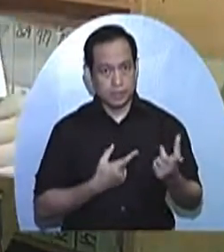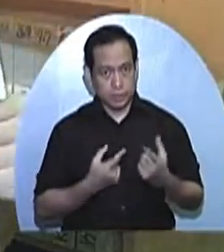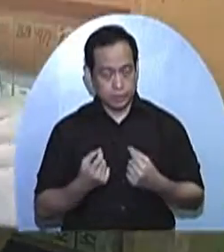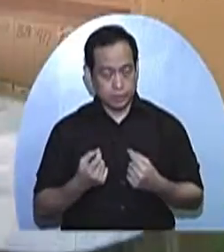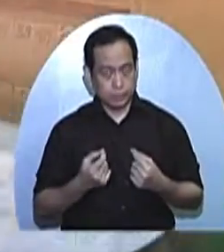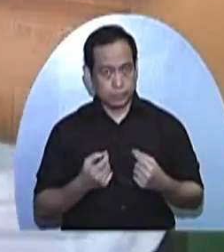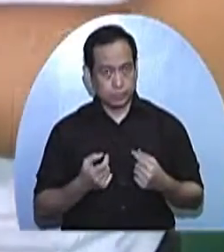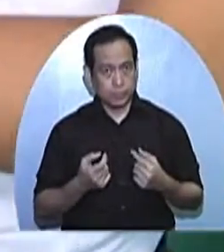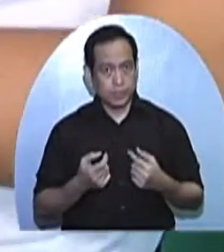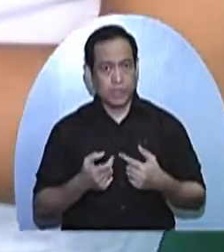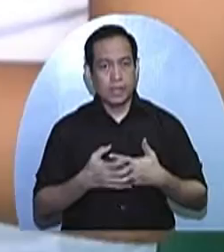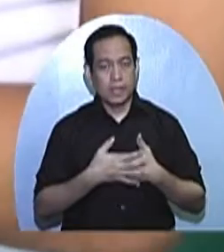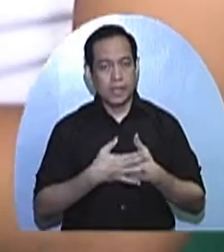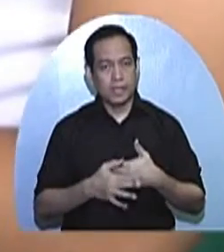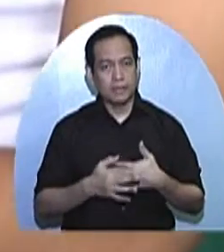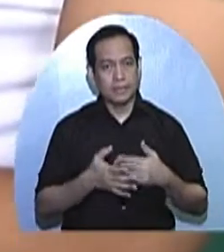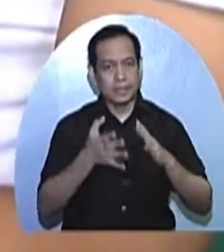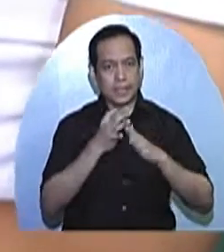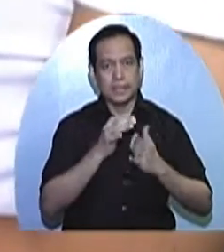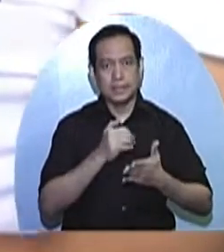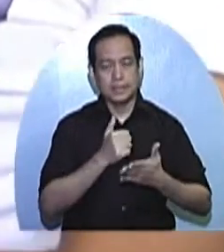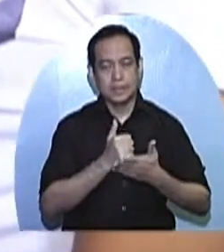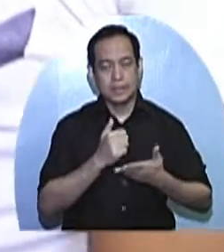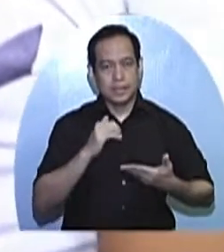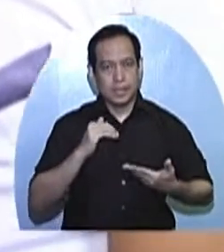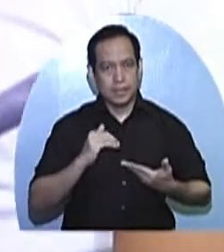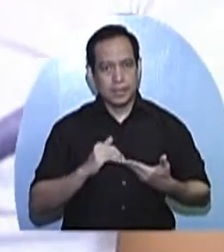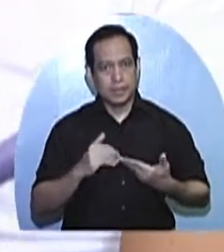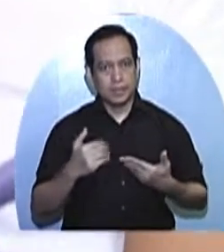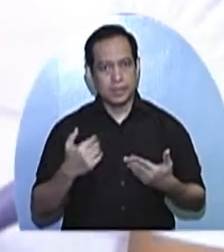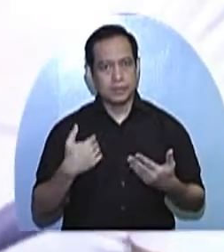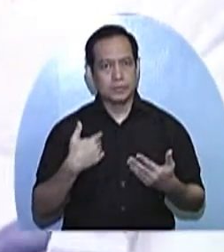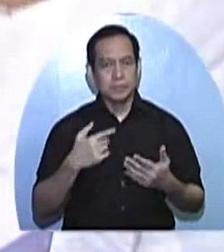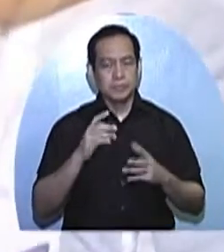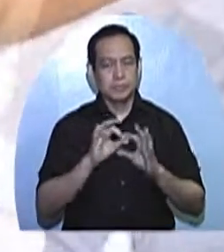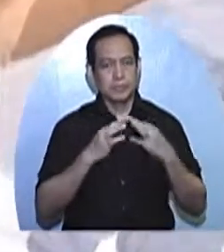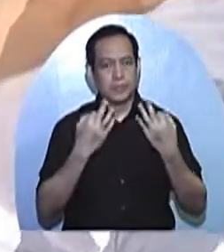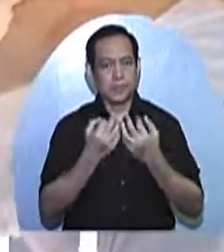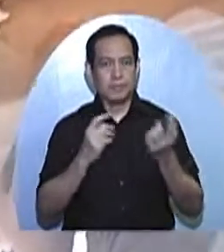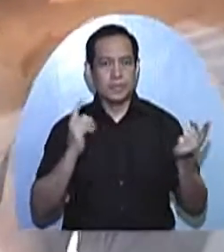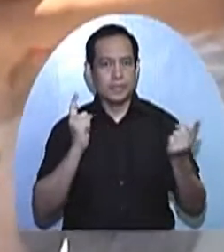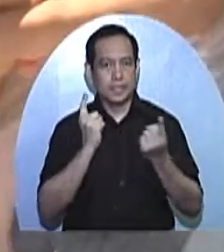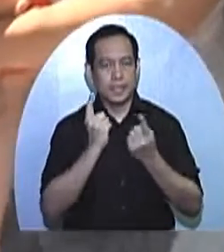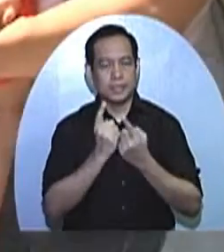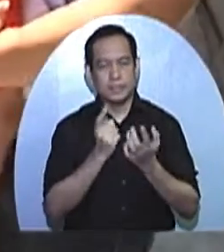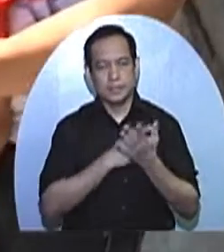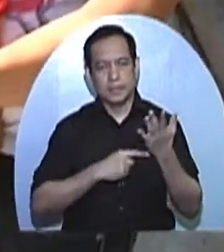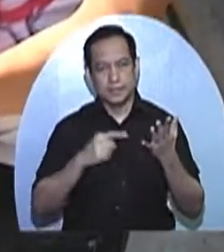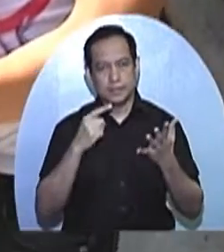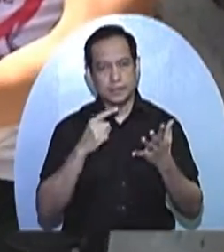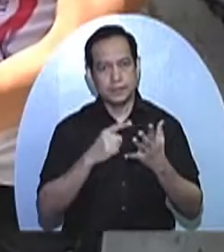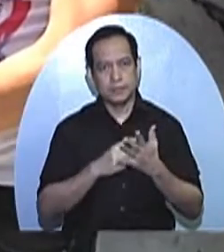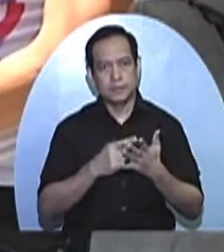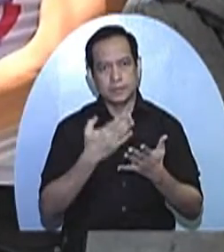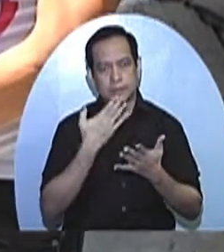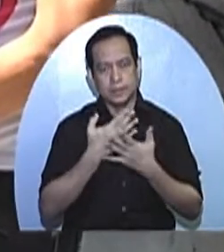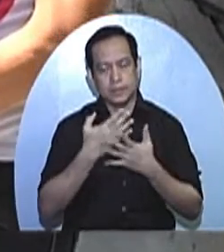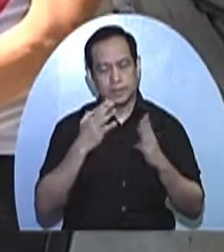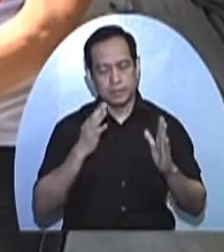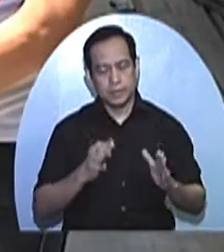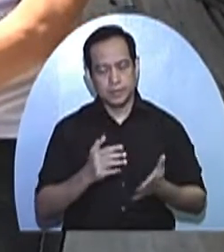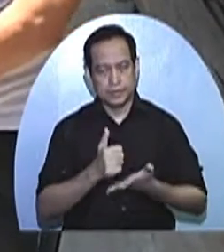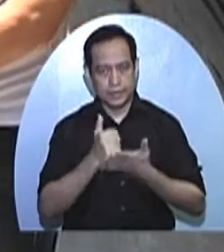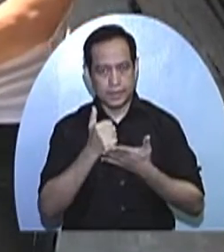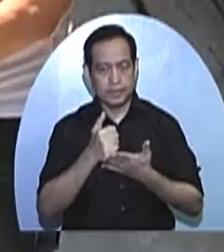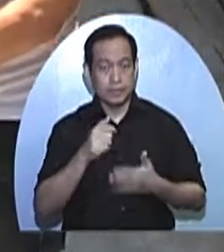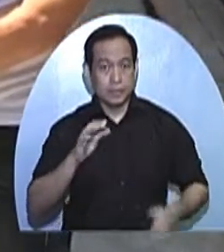ko. Matapos nilang manawagan sa kapwa ko mahal ko, may nakilala ang pamilya na nagbagandang loob na tumulong kay Princess